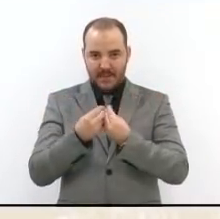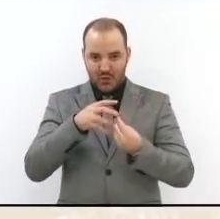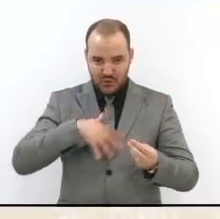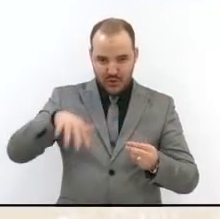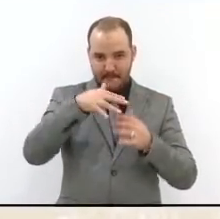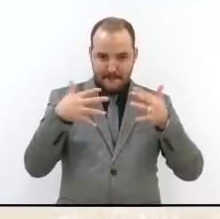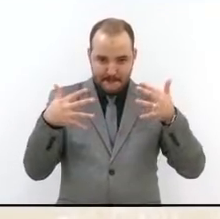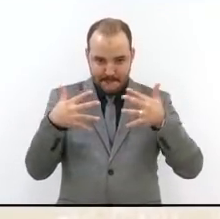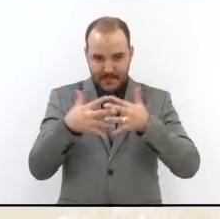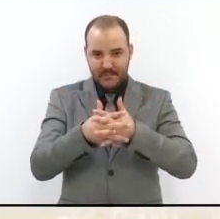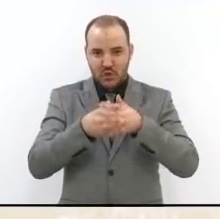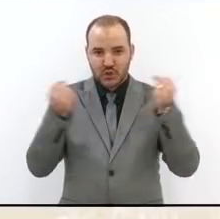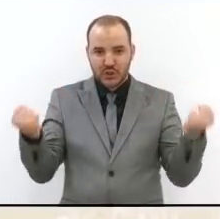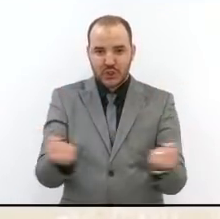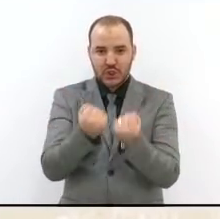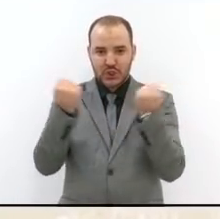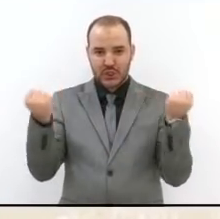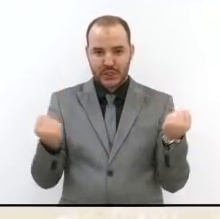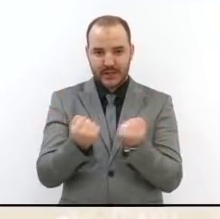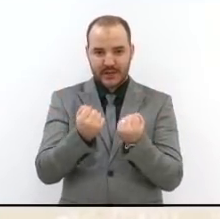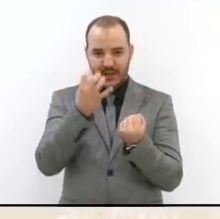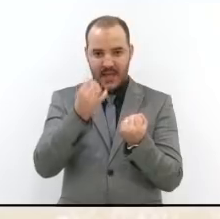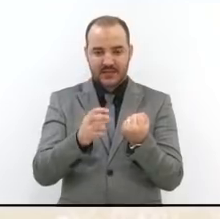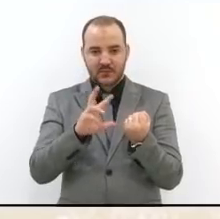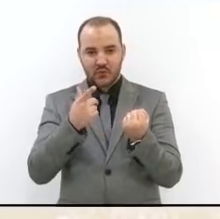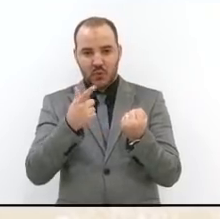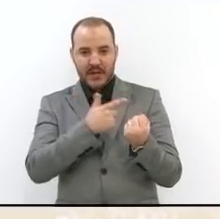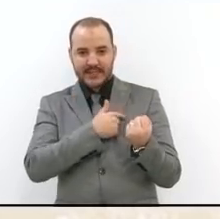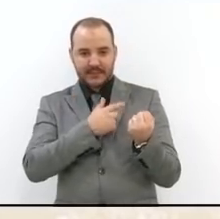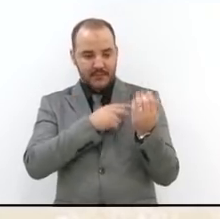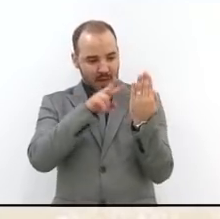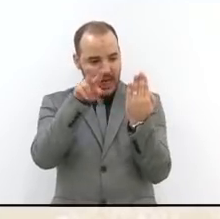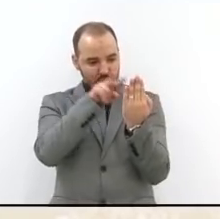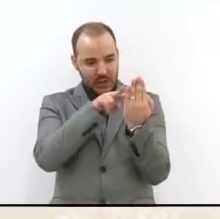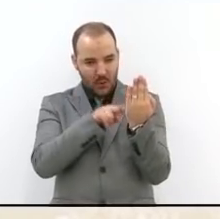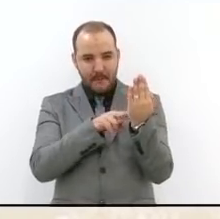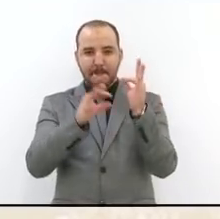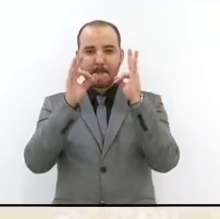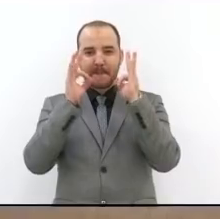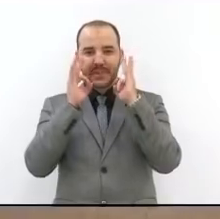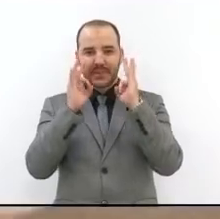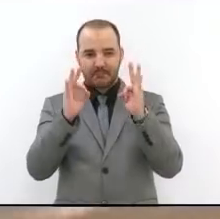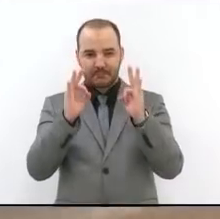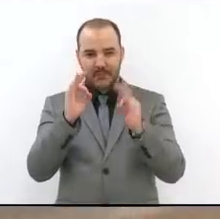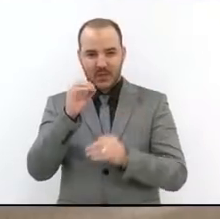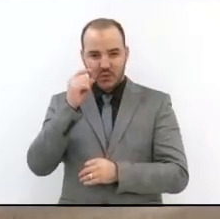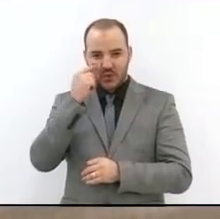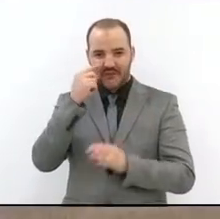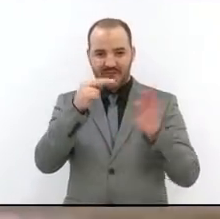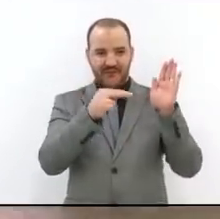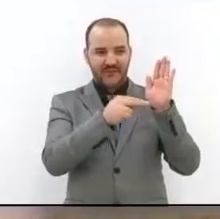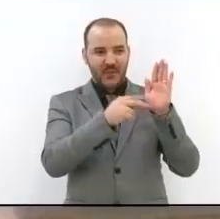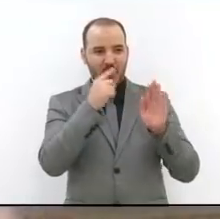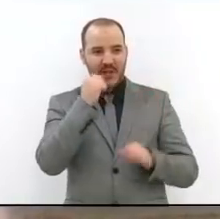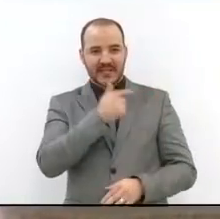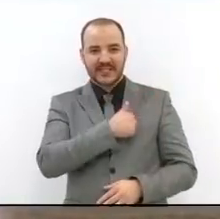النشاط؟ أتقن تلاوتي. هذا هو زميلنا حمد،